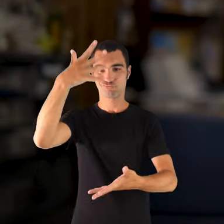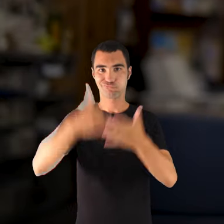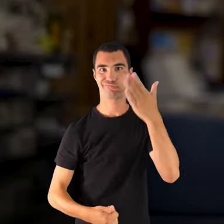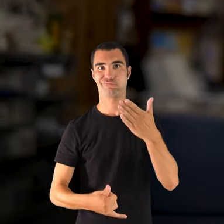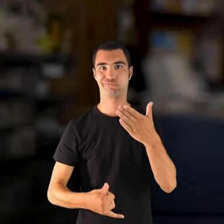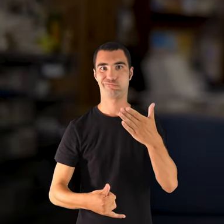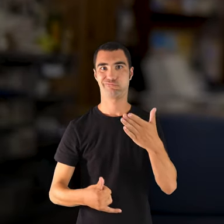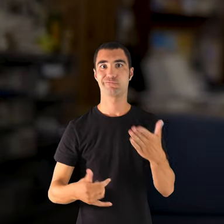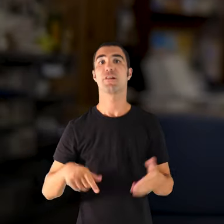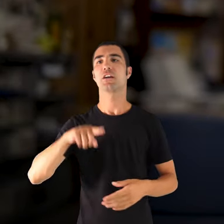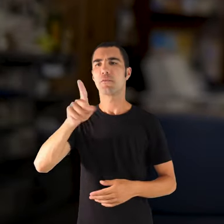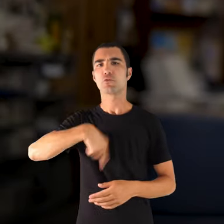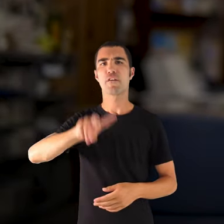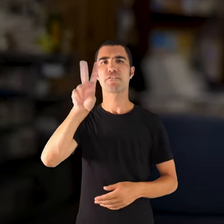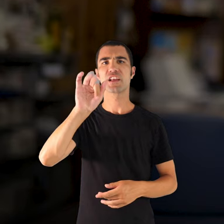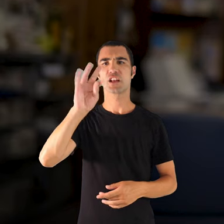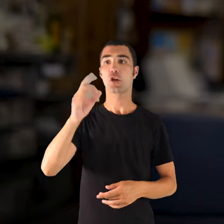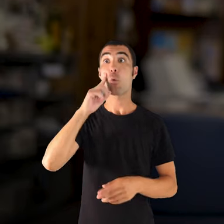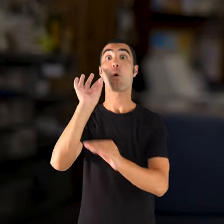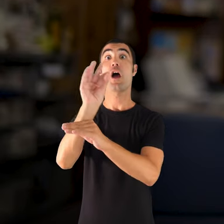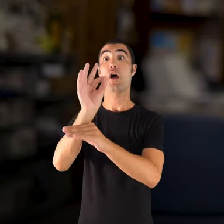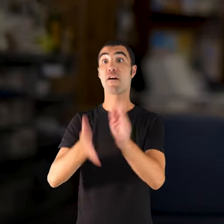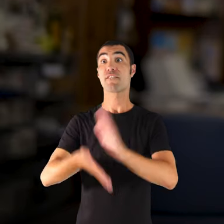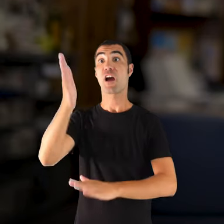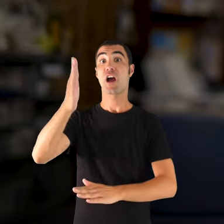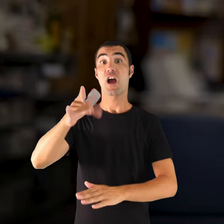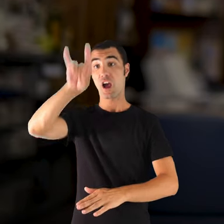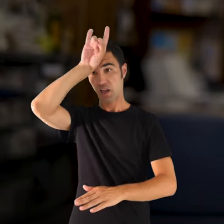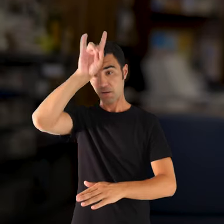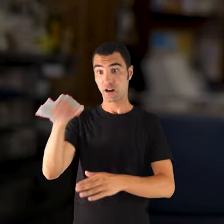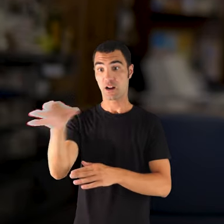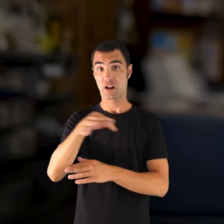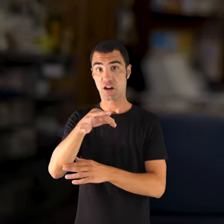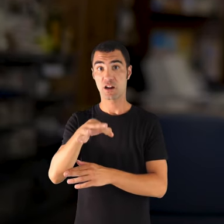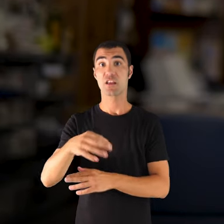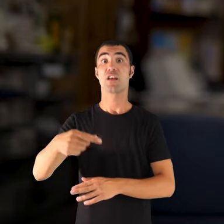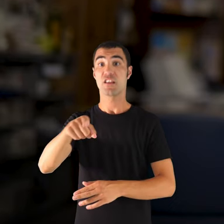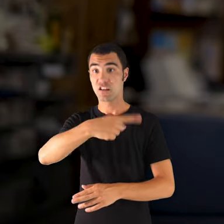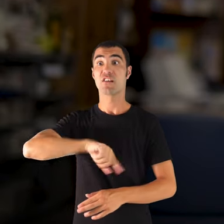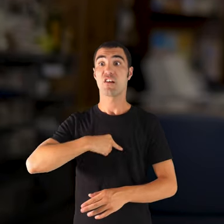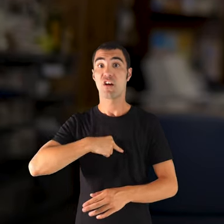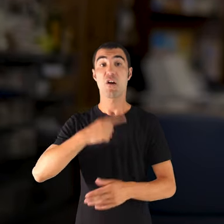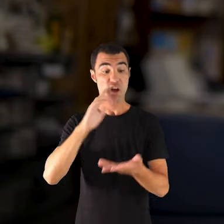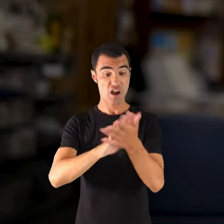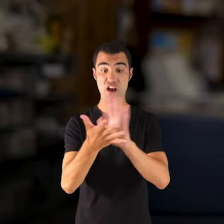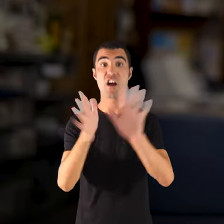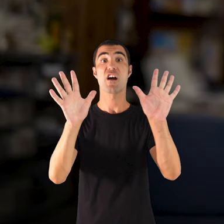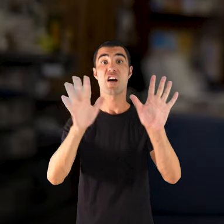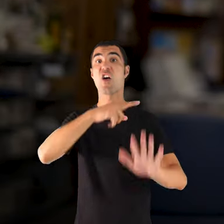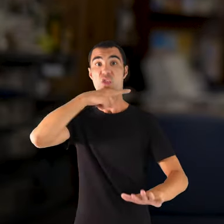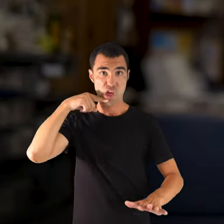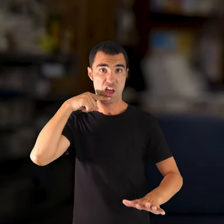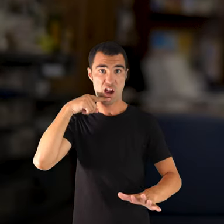vas a Cabrera i passes per l'Imperial. Digues que tens les mans que em fan mal d'estirar la llampuguera. M'entens? I després n'hi havia un altre